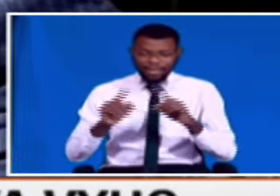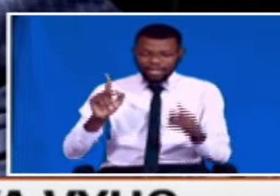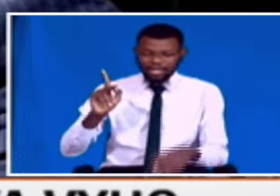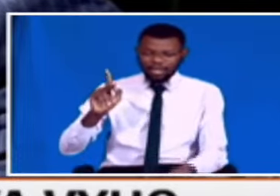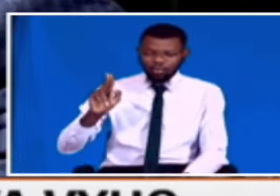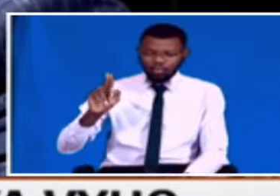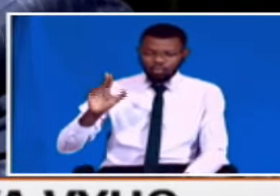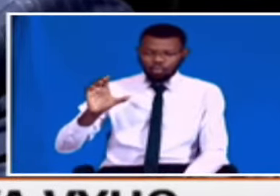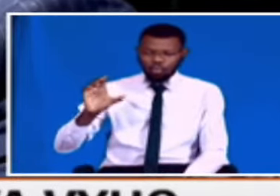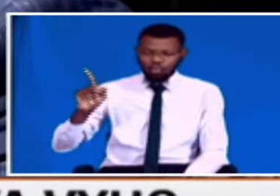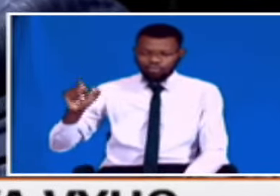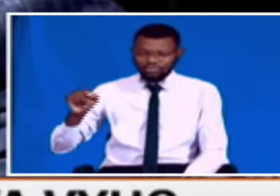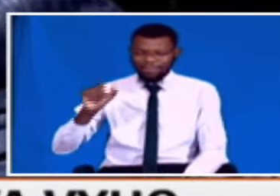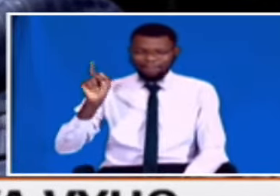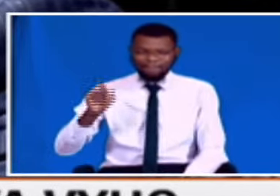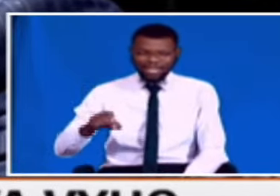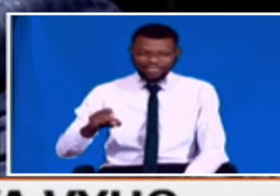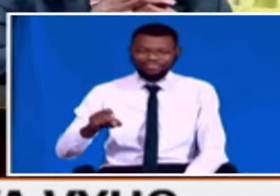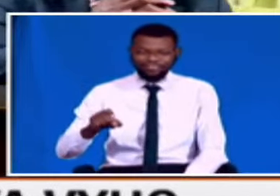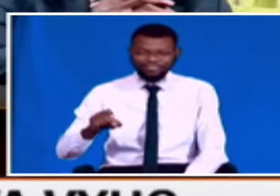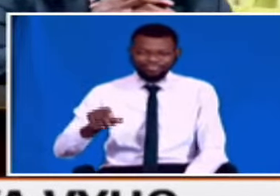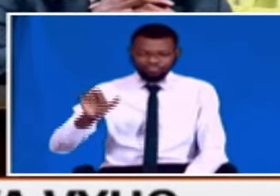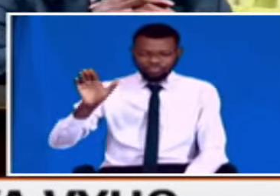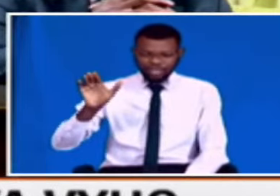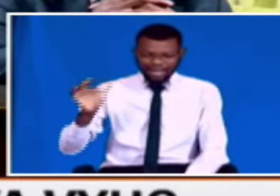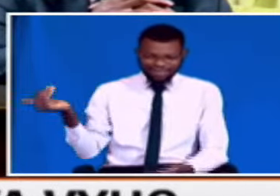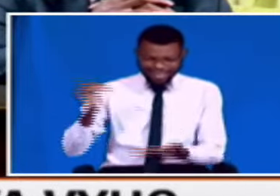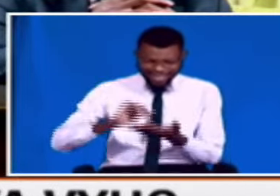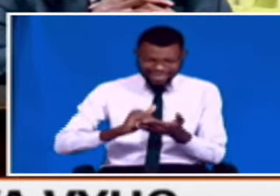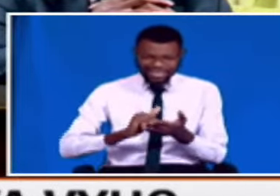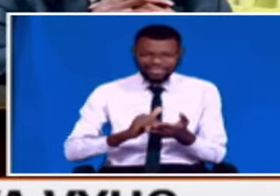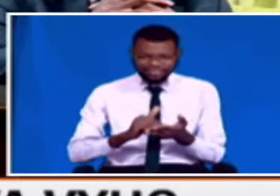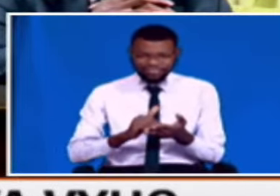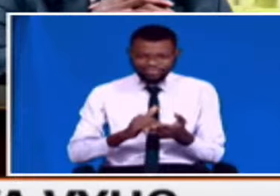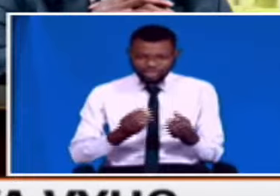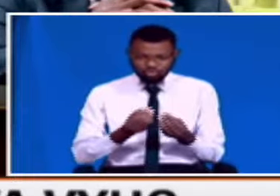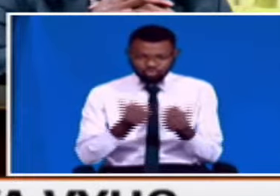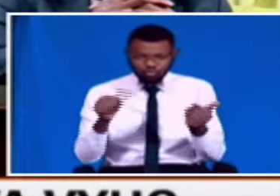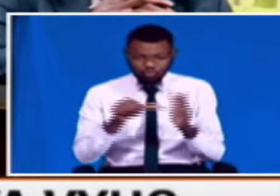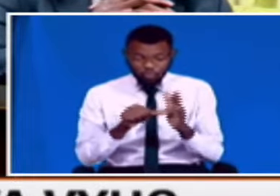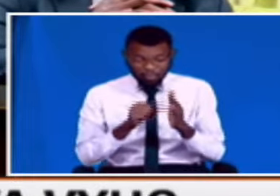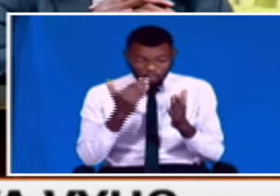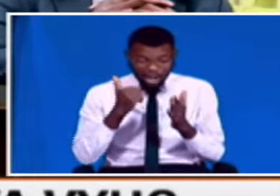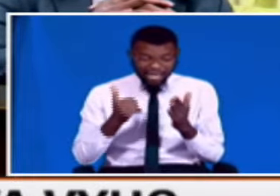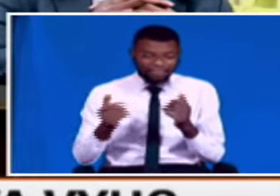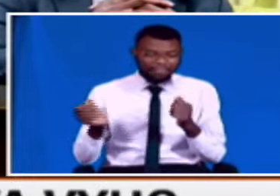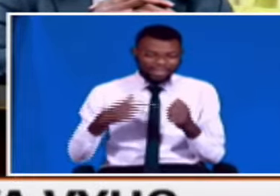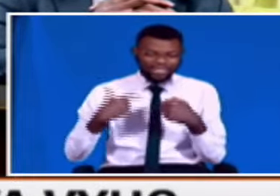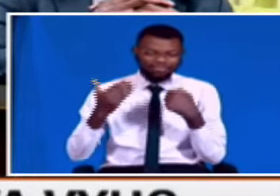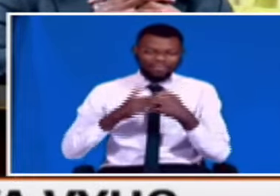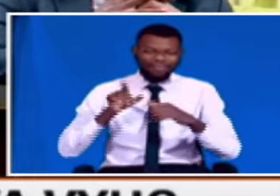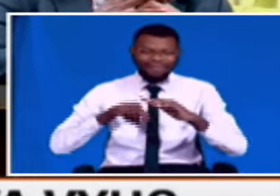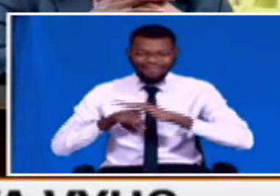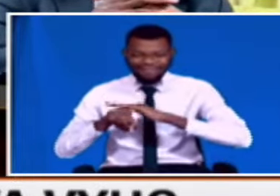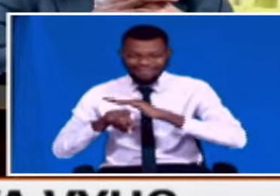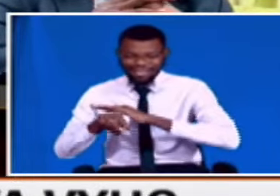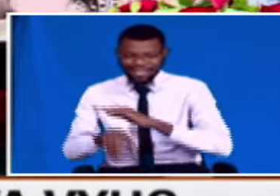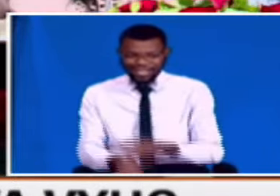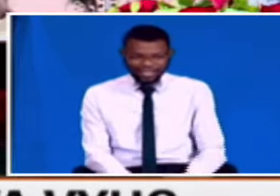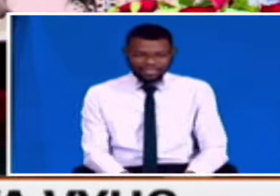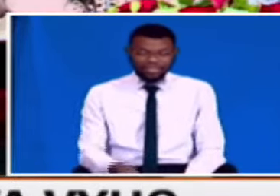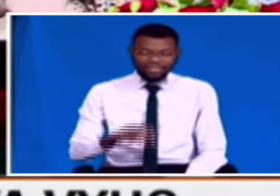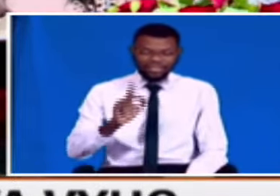those ones before the students report in September. Wakati huo huo, taasisi ya kufanya uteuzi wa kujiunga na vyuo vikuu